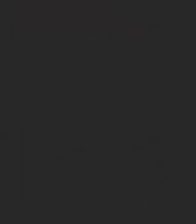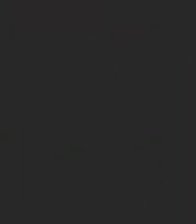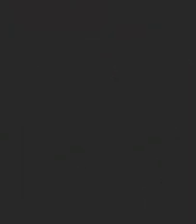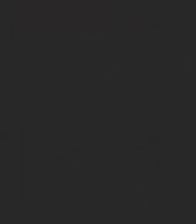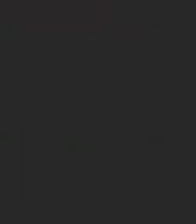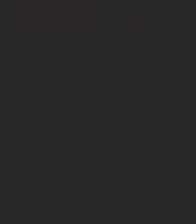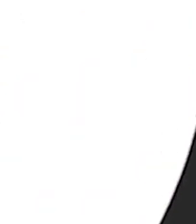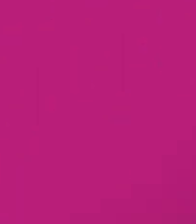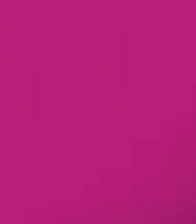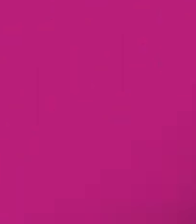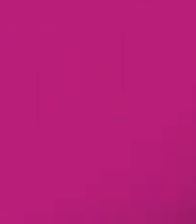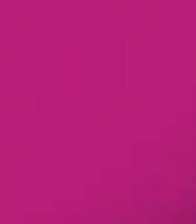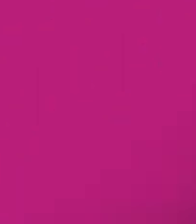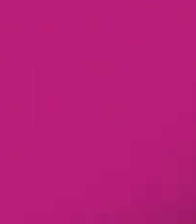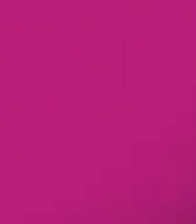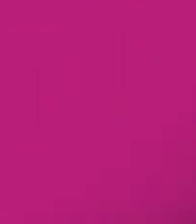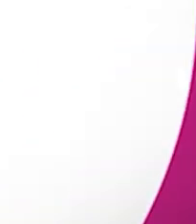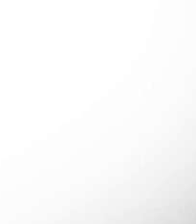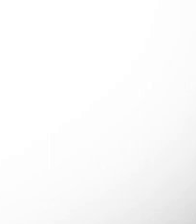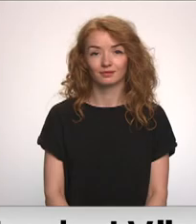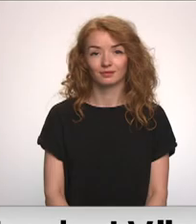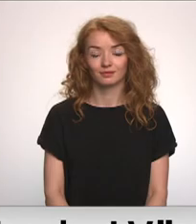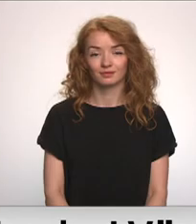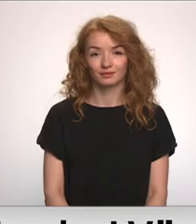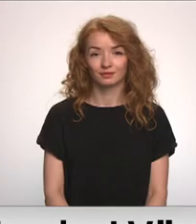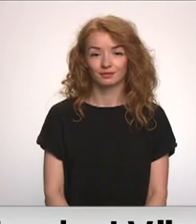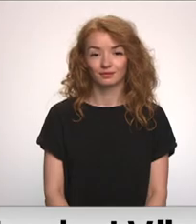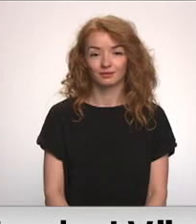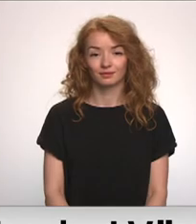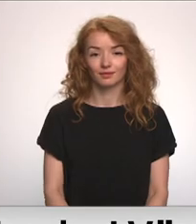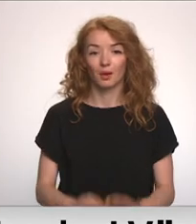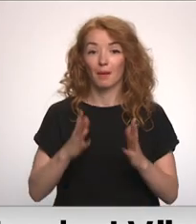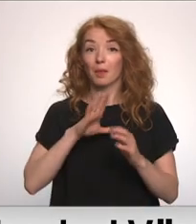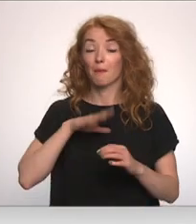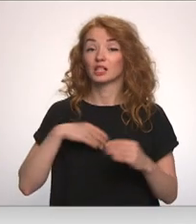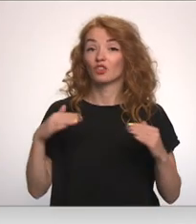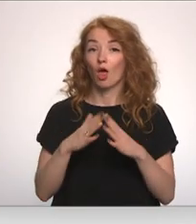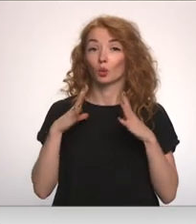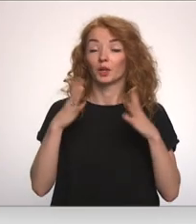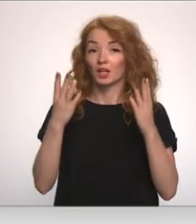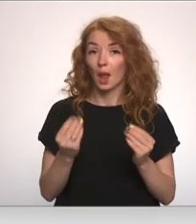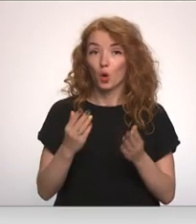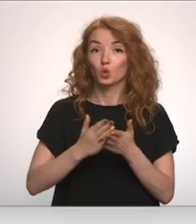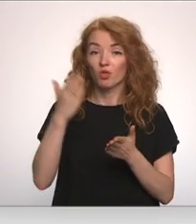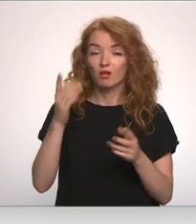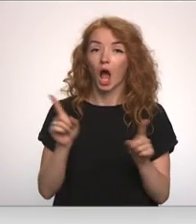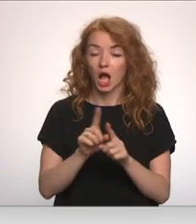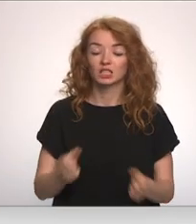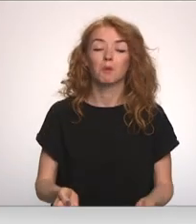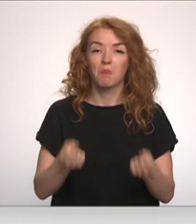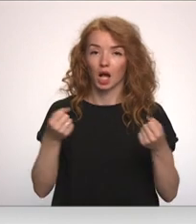Re, viss ēters ir te! Bet pēc svētku brīvdienām, kurās notika arī vairākas